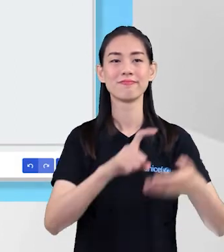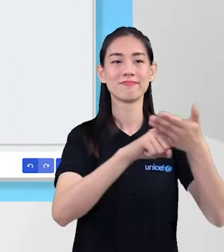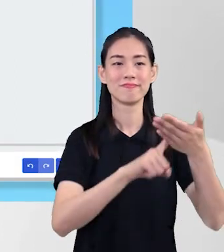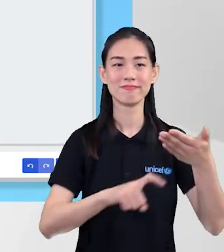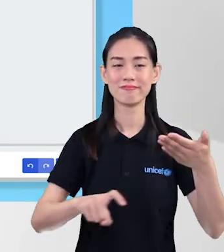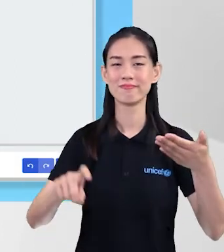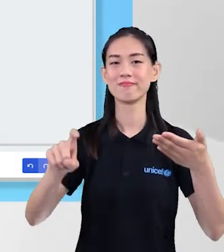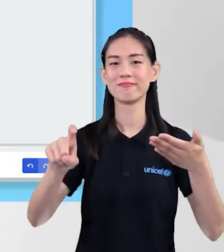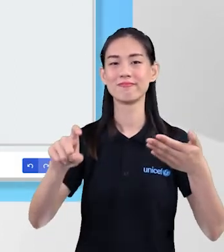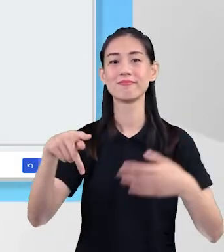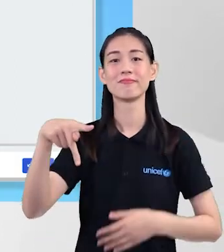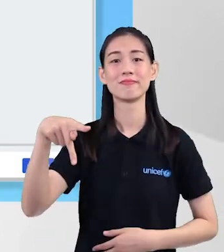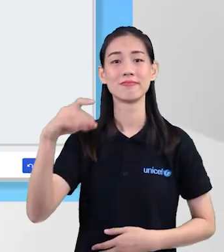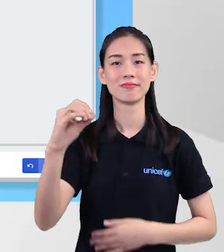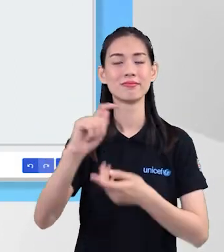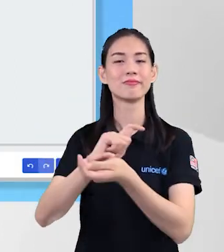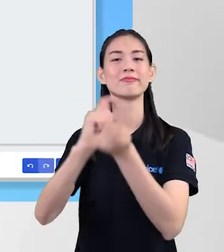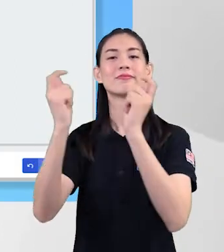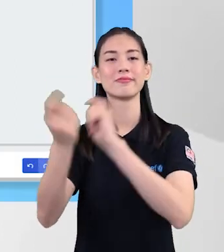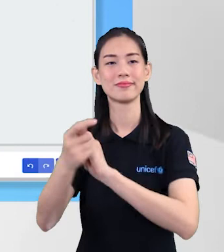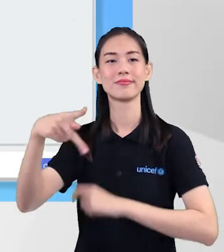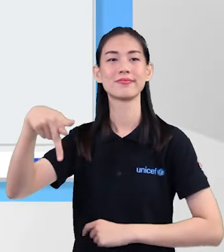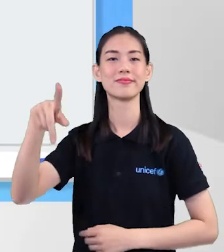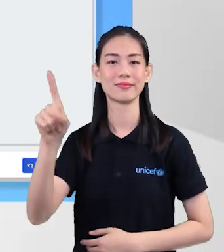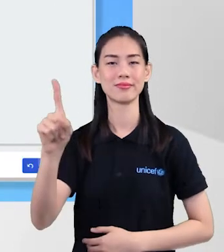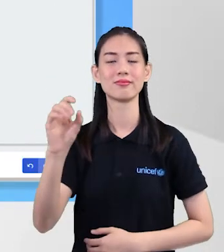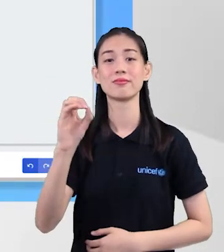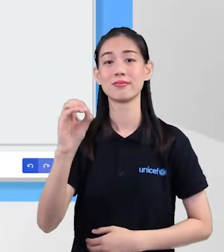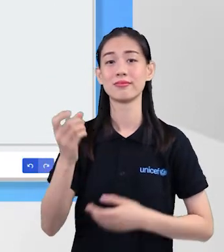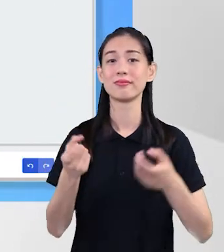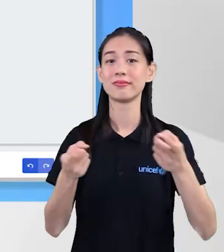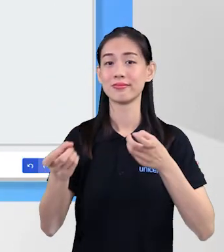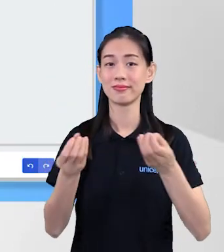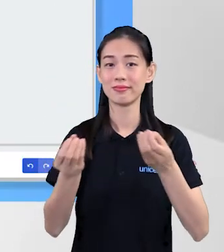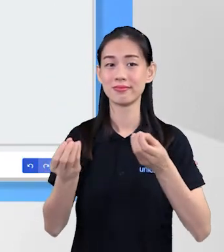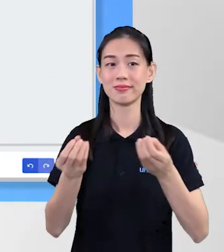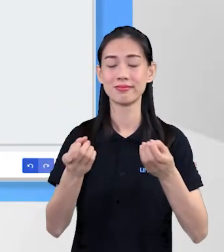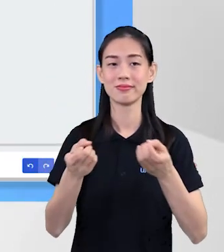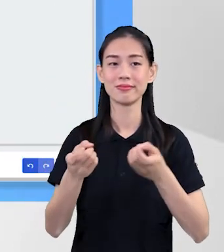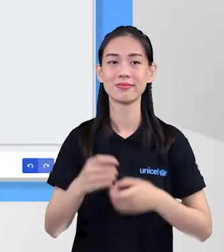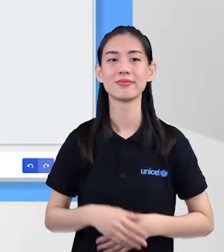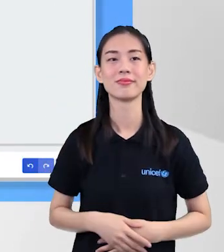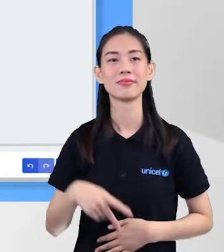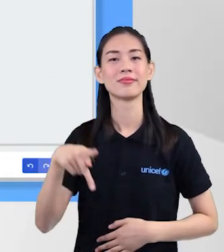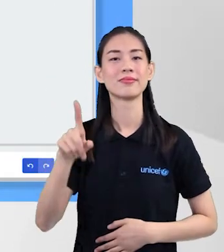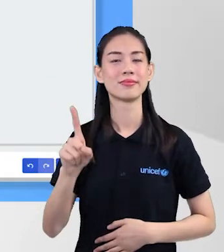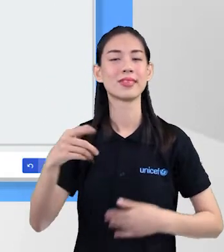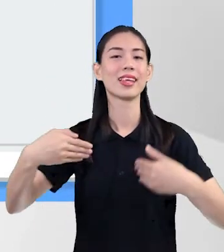Kita tukar pin P0 kepada P1 sebab servo motor kita ada pada pin